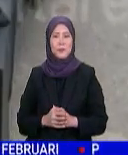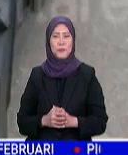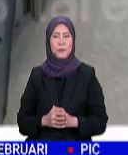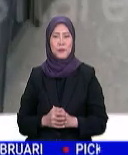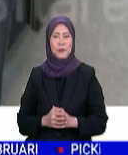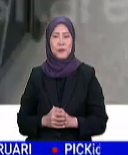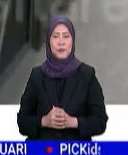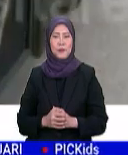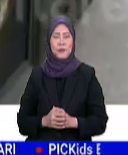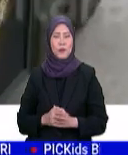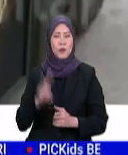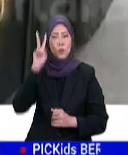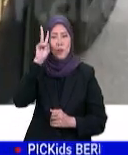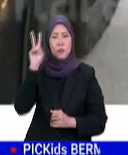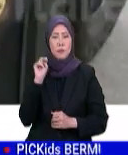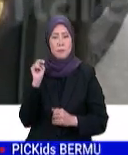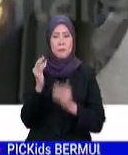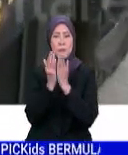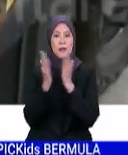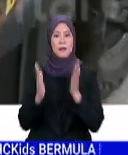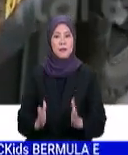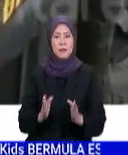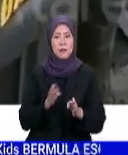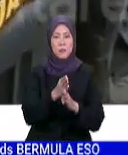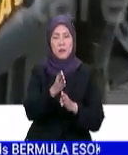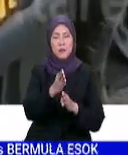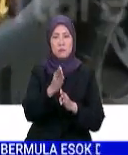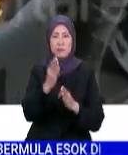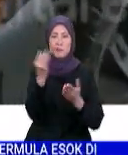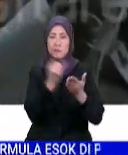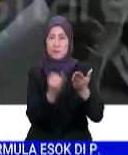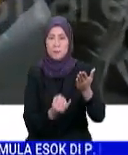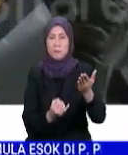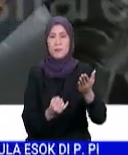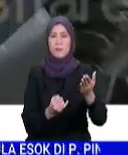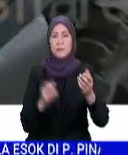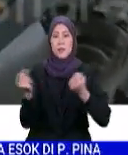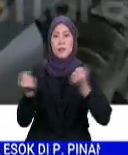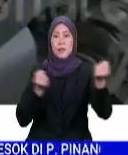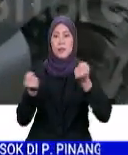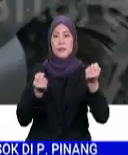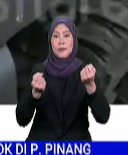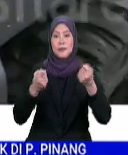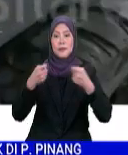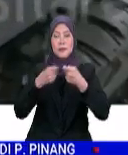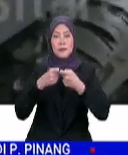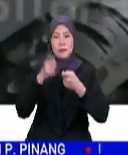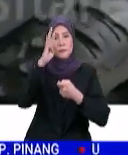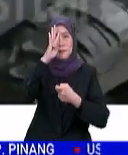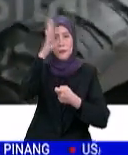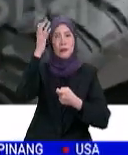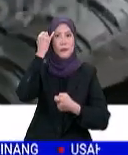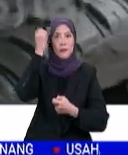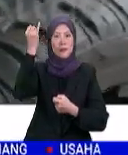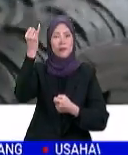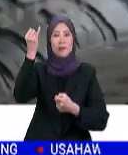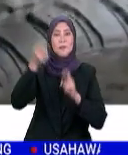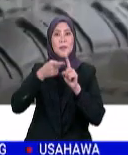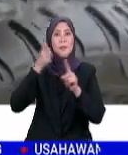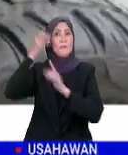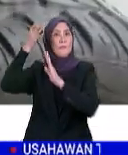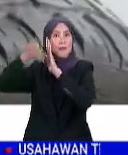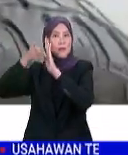Ini pula di Vietnam, seorang pelajar jurusan seni bina mencipta sebuah kereta elektrik yang diinspirasikan daripada